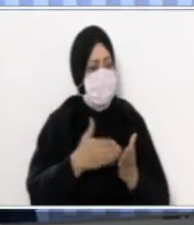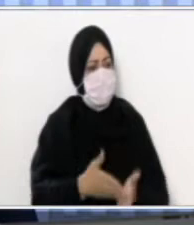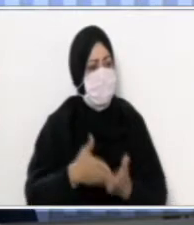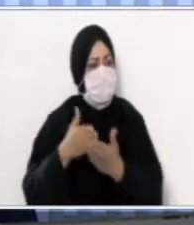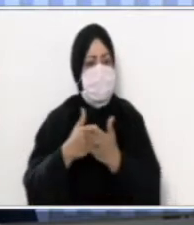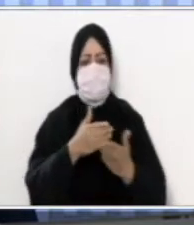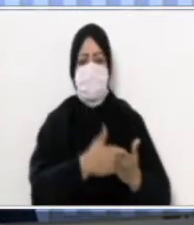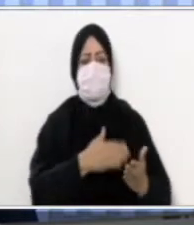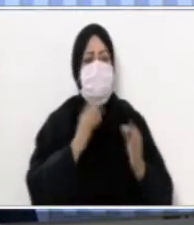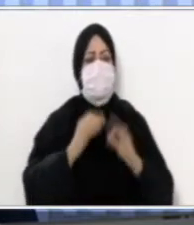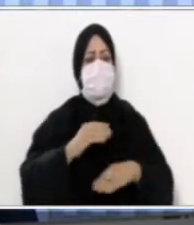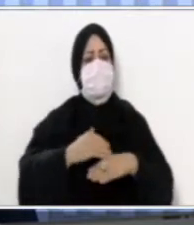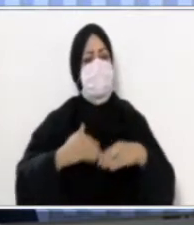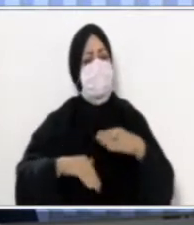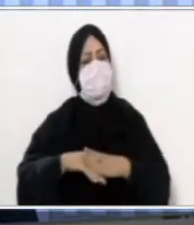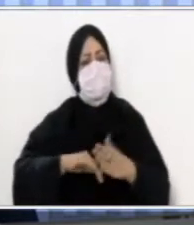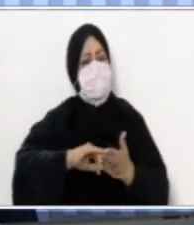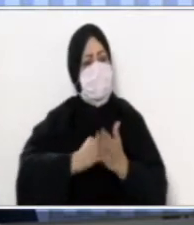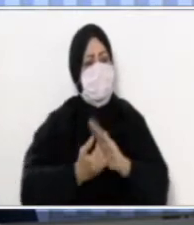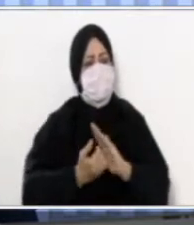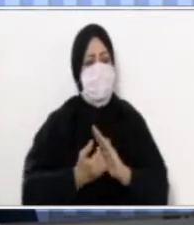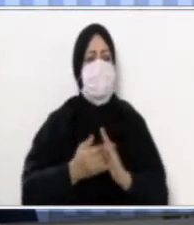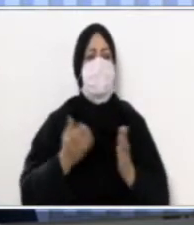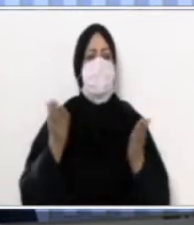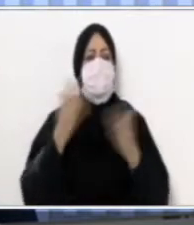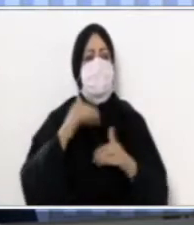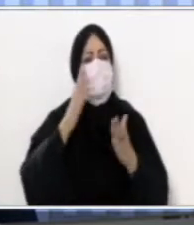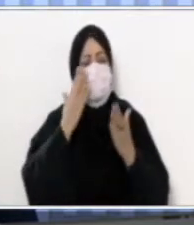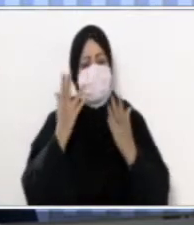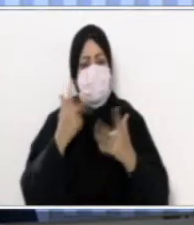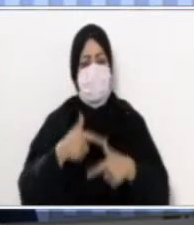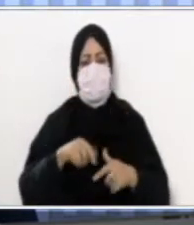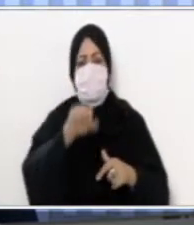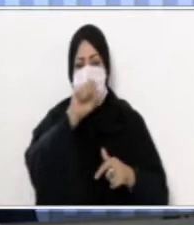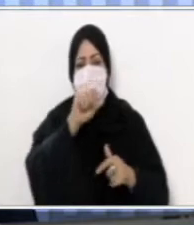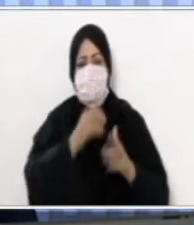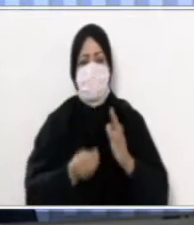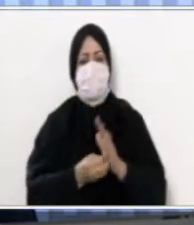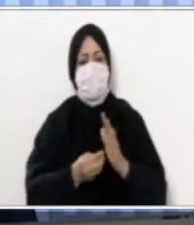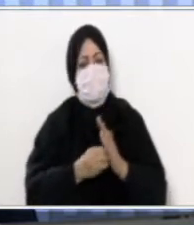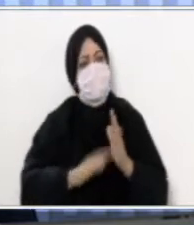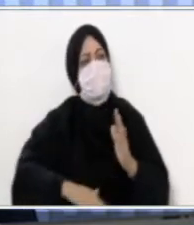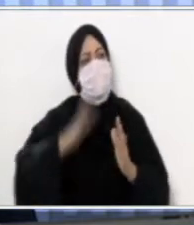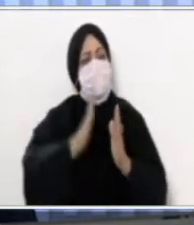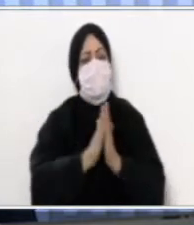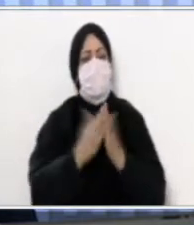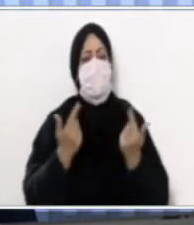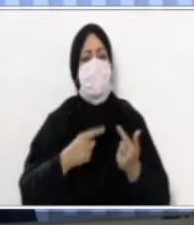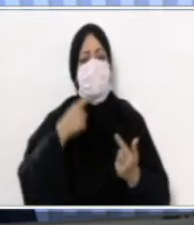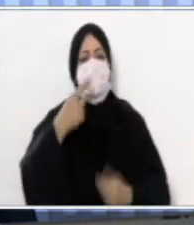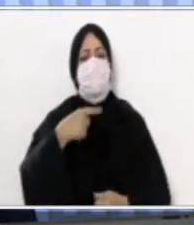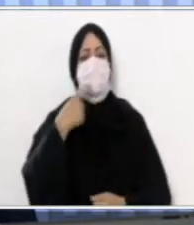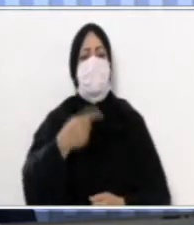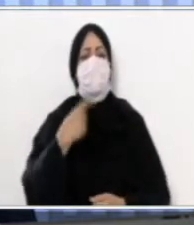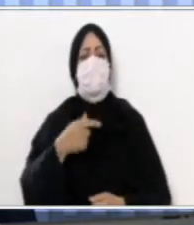الشرع، ثم استمر هذا المركز كم سنة، فيعني يكتب الثواب لصاحبه ولكل من ساهم فيه.